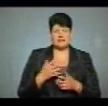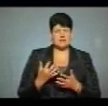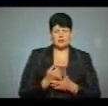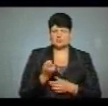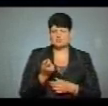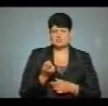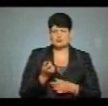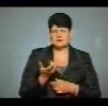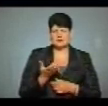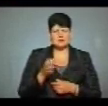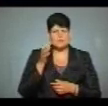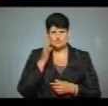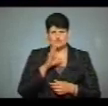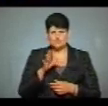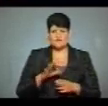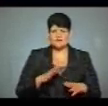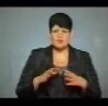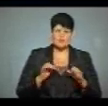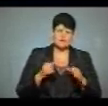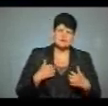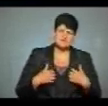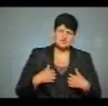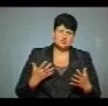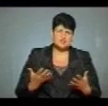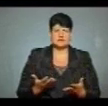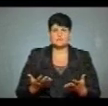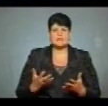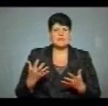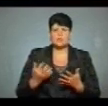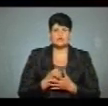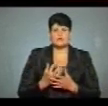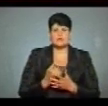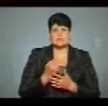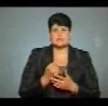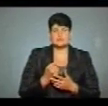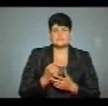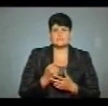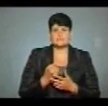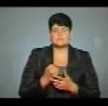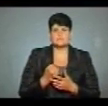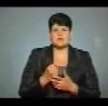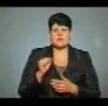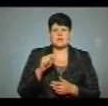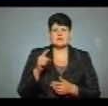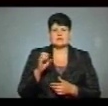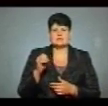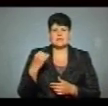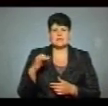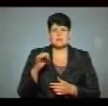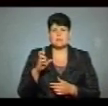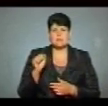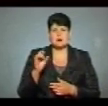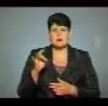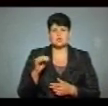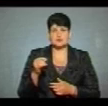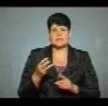не дослухався пора тренерів, може, поспішив. Не вийшло виграти схватку у спортсмена з Азербайджану. А